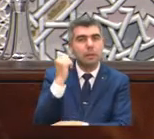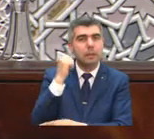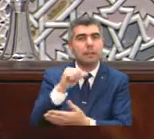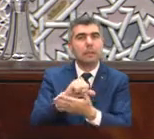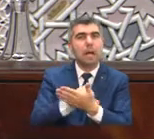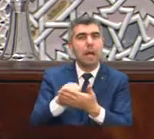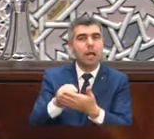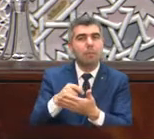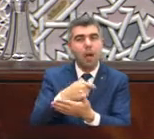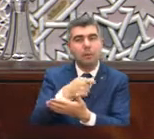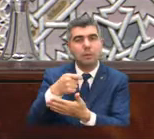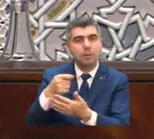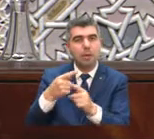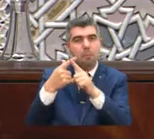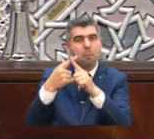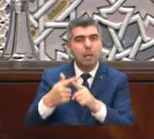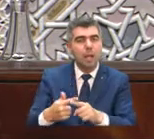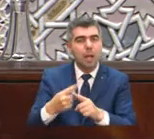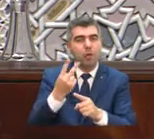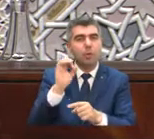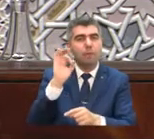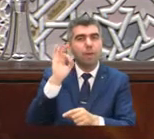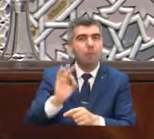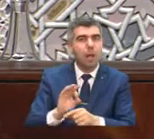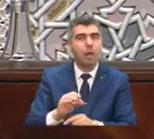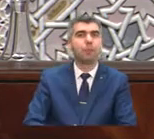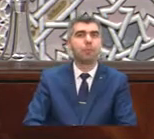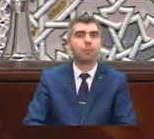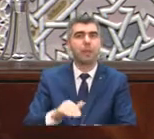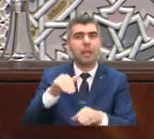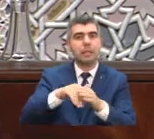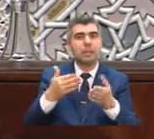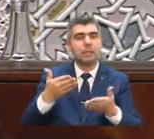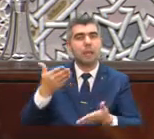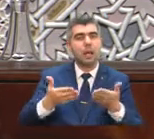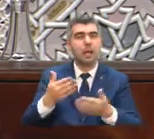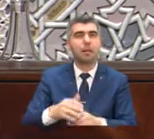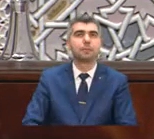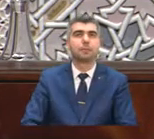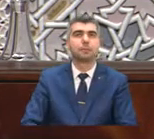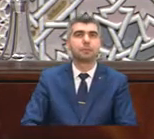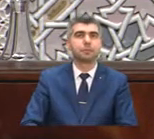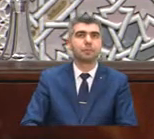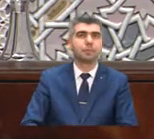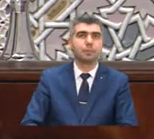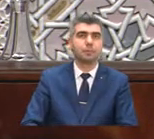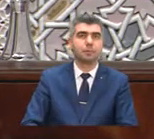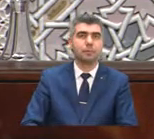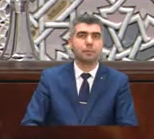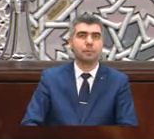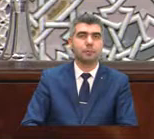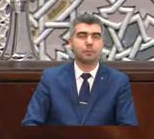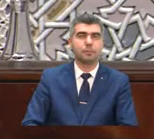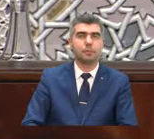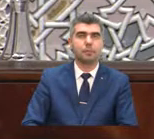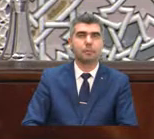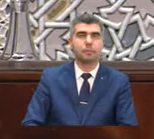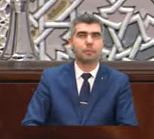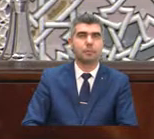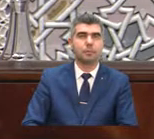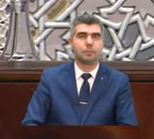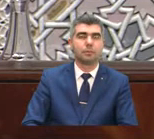المضافة للسيدات والسادة النواب المحترمين من الفريق الاستقلالي الوحدة والتعادلية. تفضلوا أحد السادة النواب.